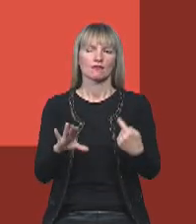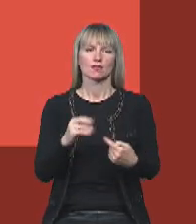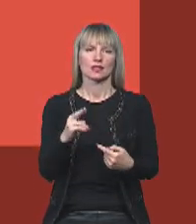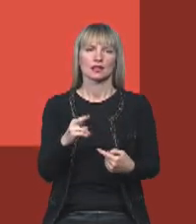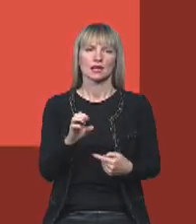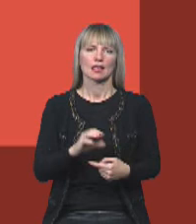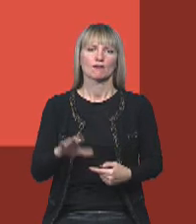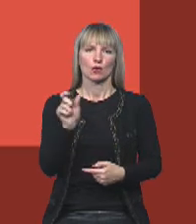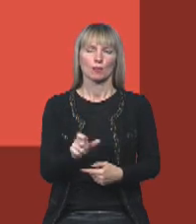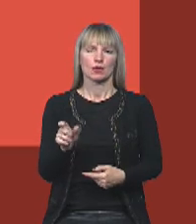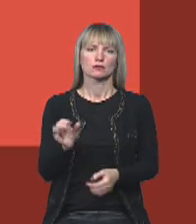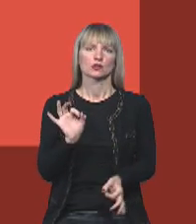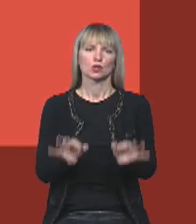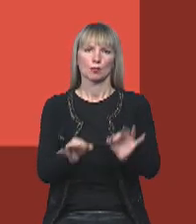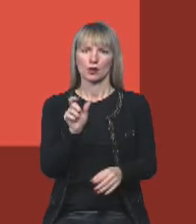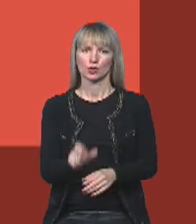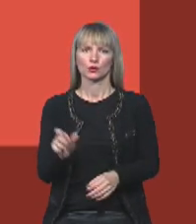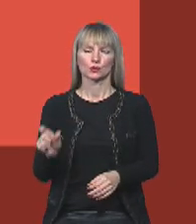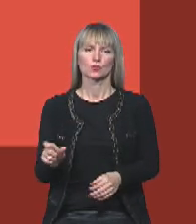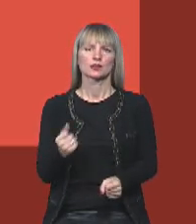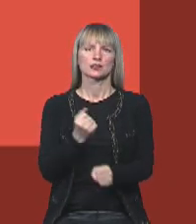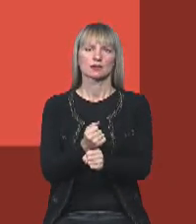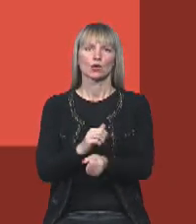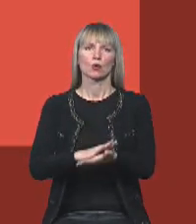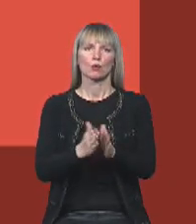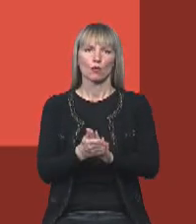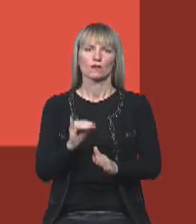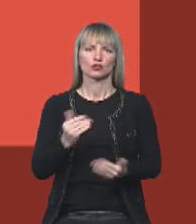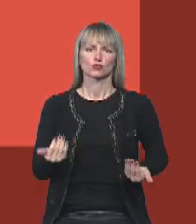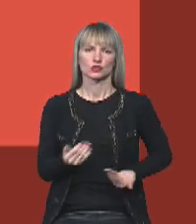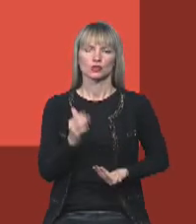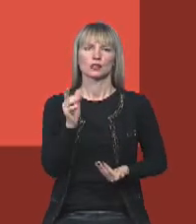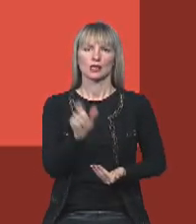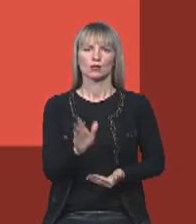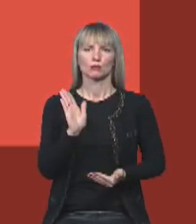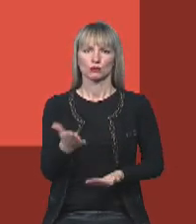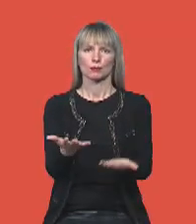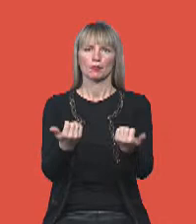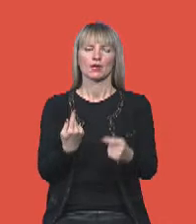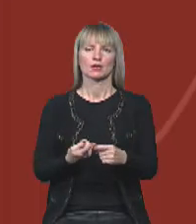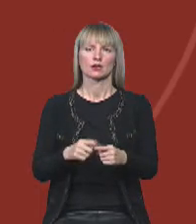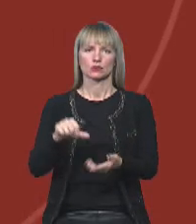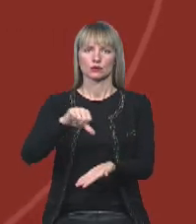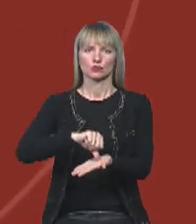європейців. Ми абсолютно нормальні люди. Створіть умови, і жителі будуть у цьому брати участь.